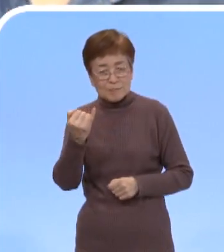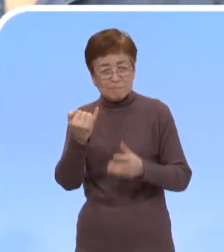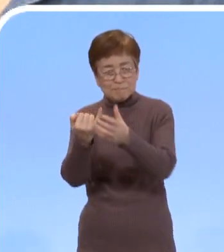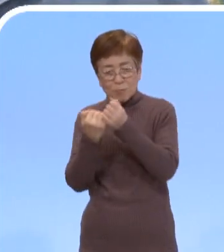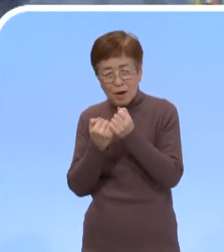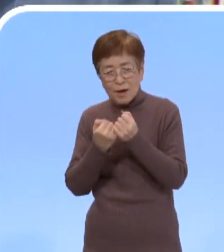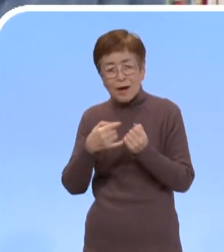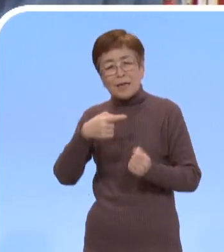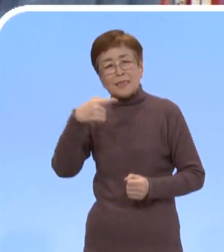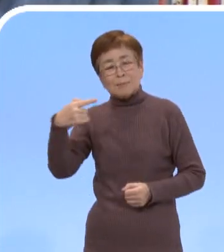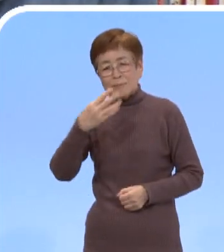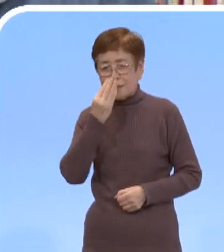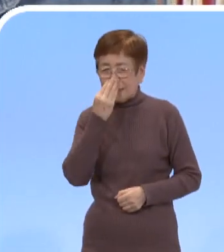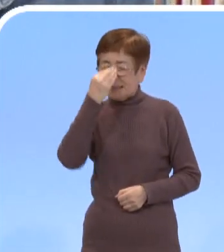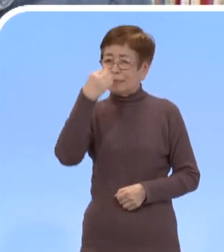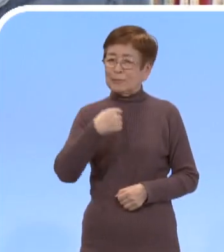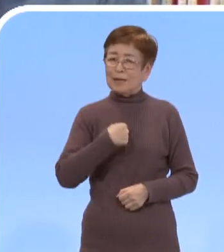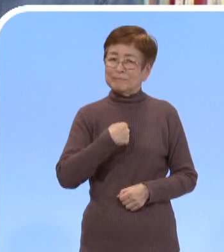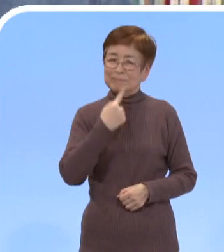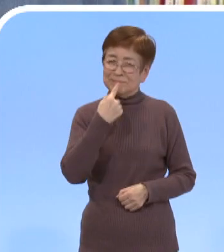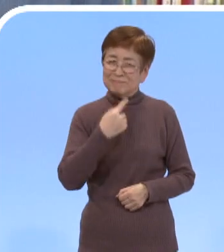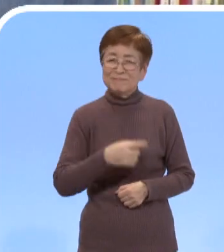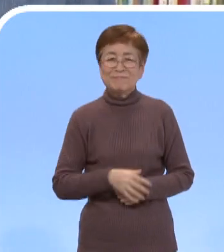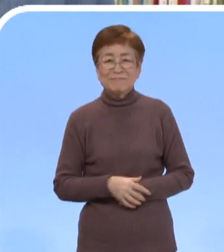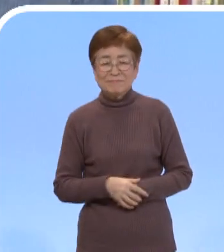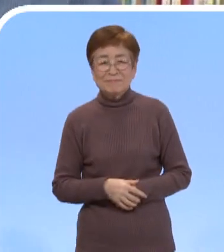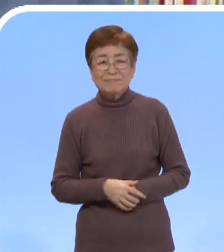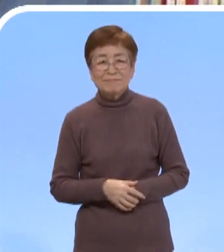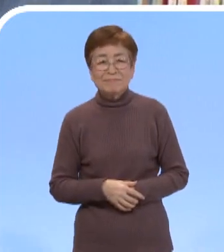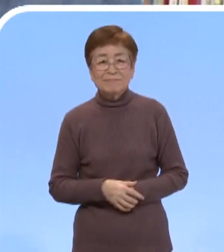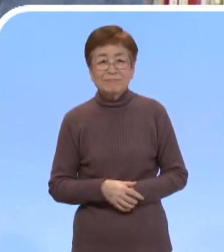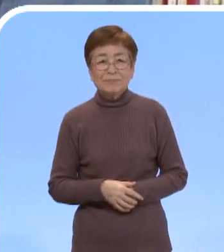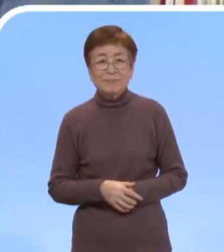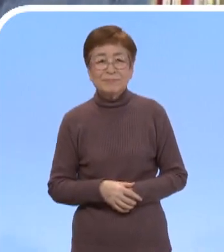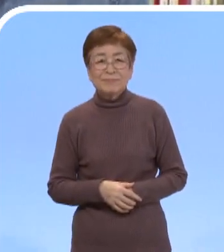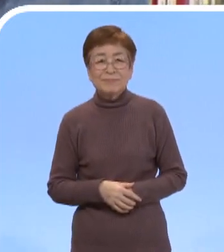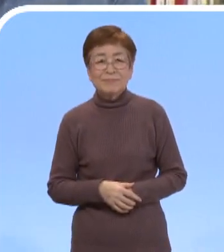見つけたこともうこれだと今も思ってるんですけど